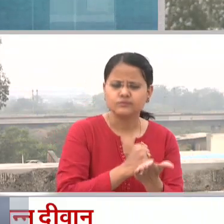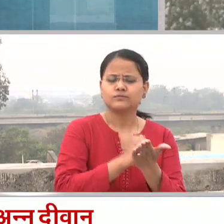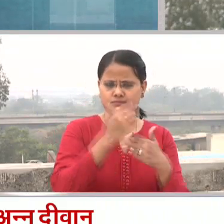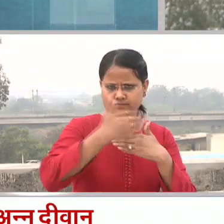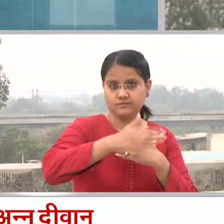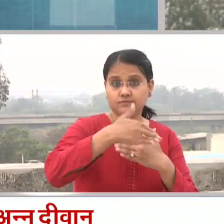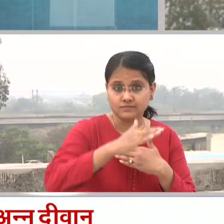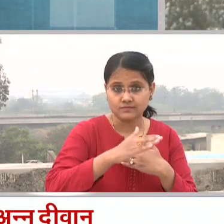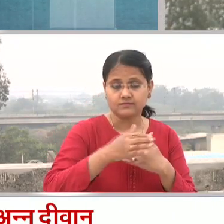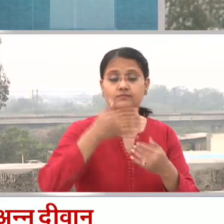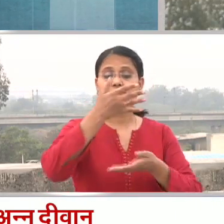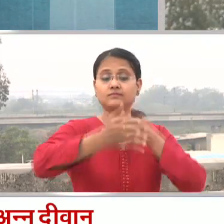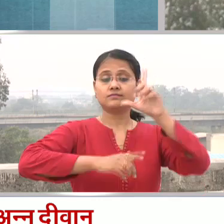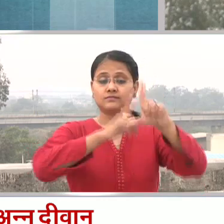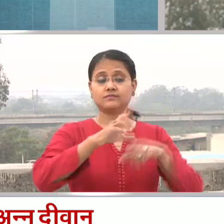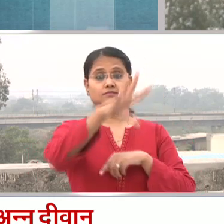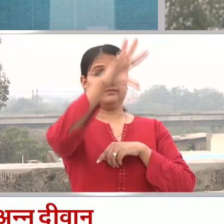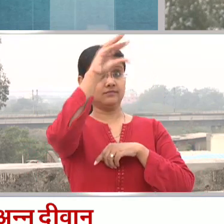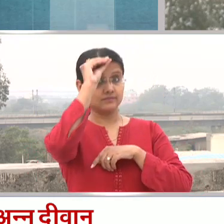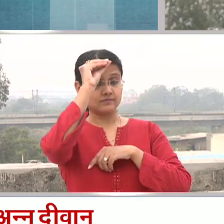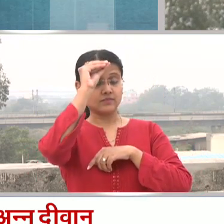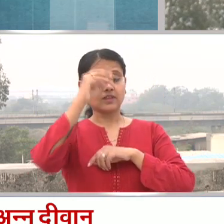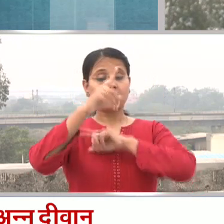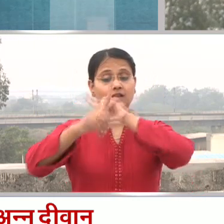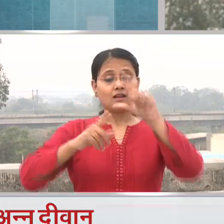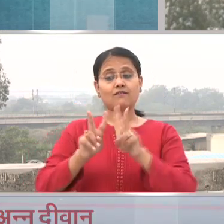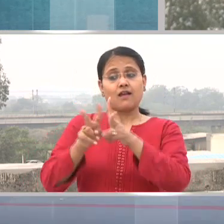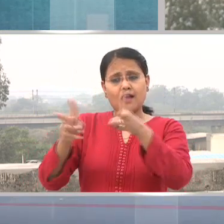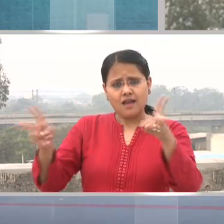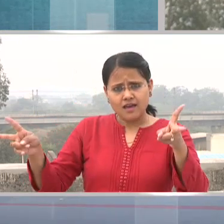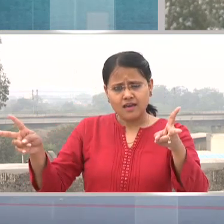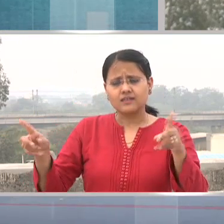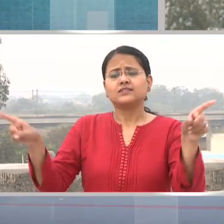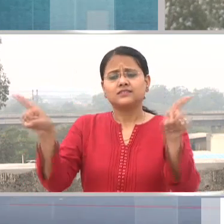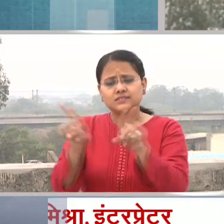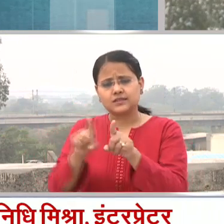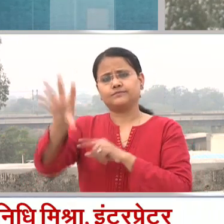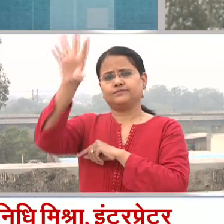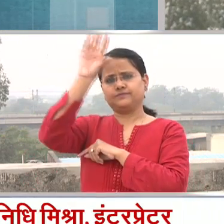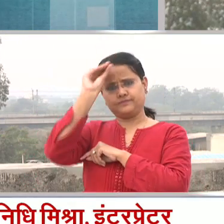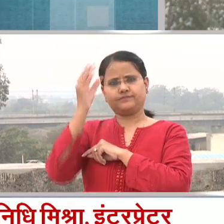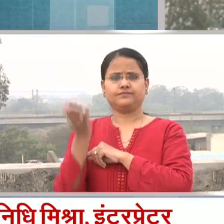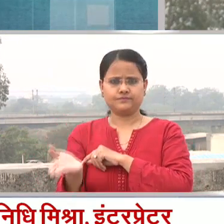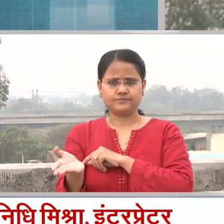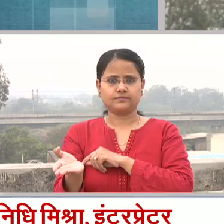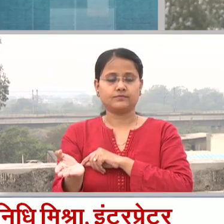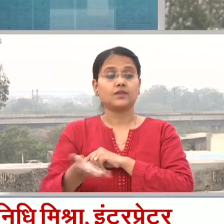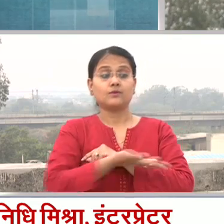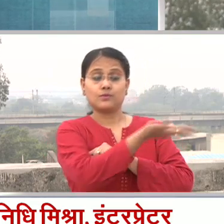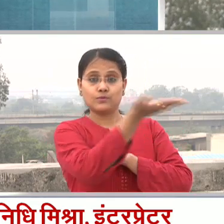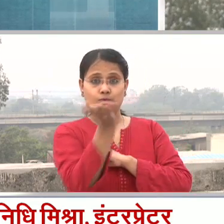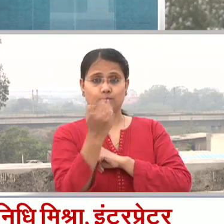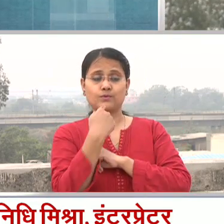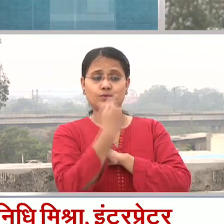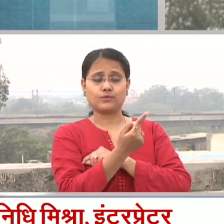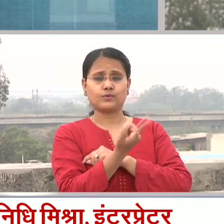की और कर भी रहे हैं। सांकेतिक भाषा सीखना बिल्कुल वैसे ही है जैसे कि कोई और भाषा सीखना।